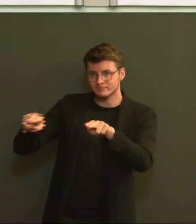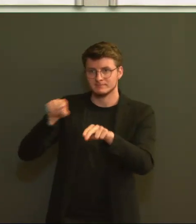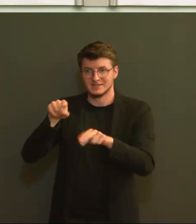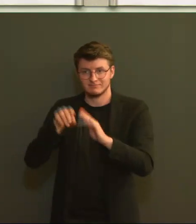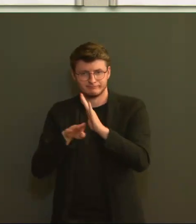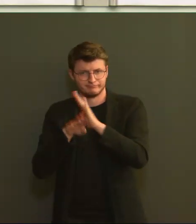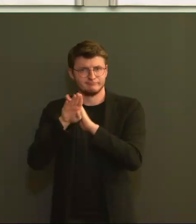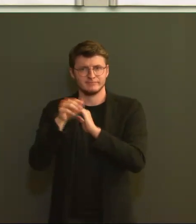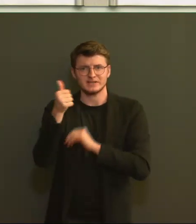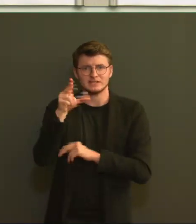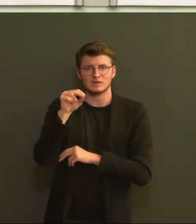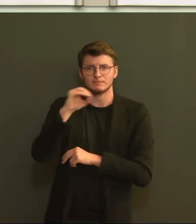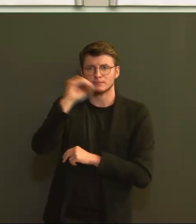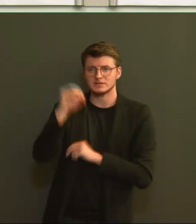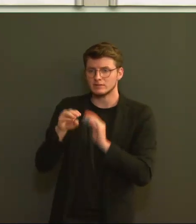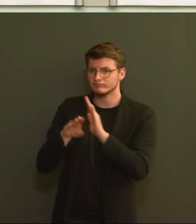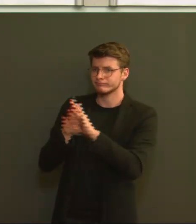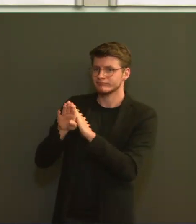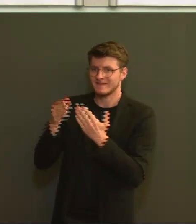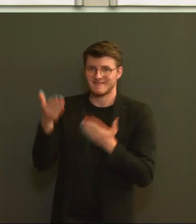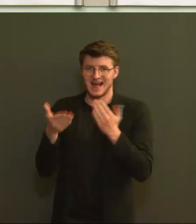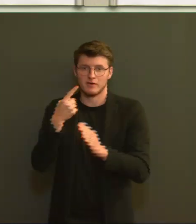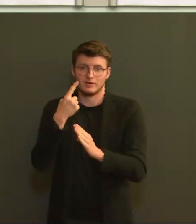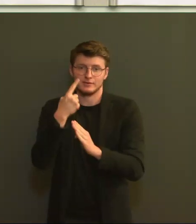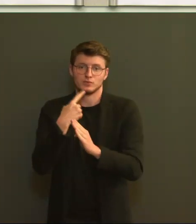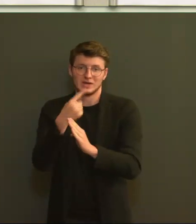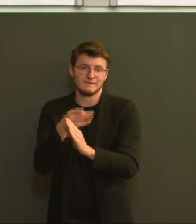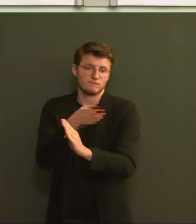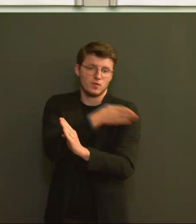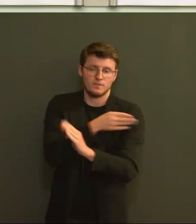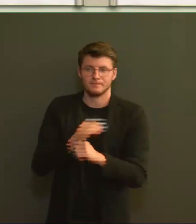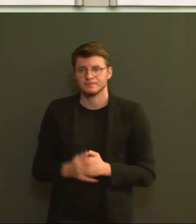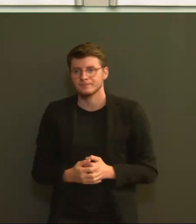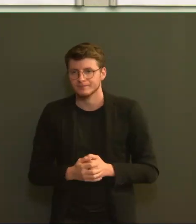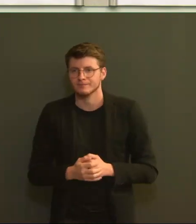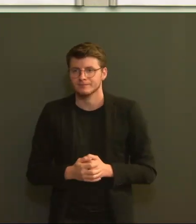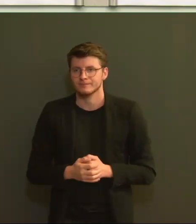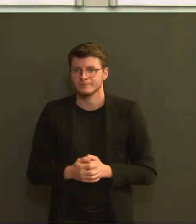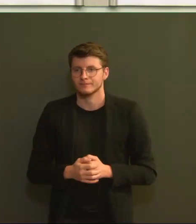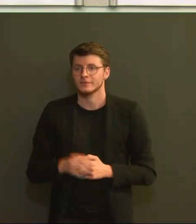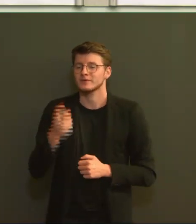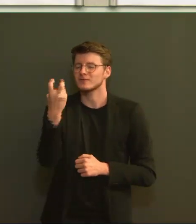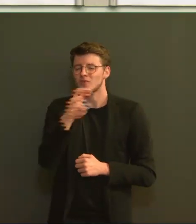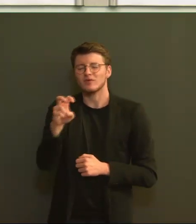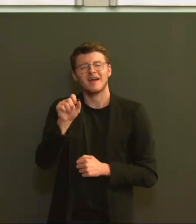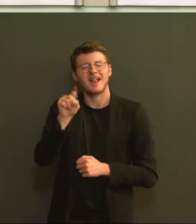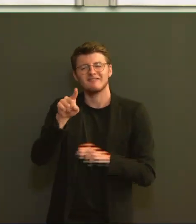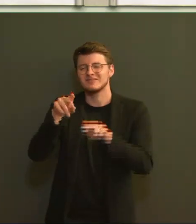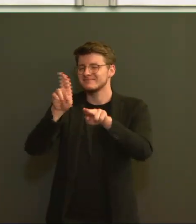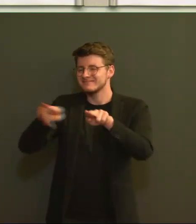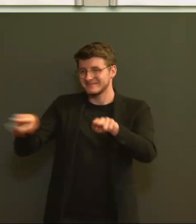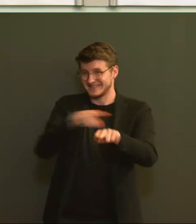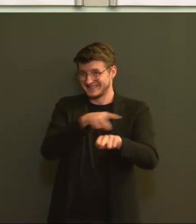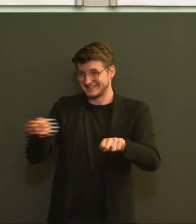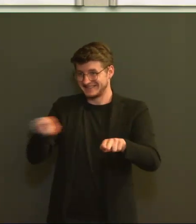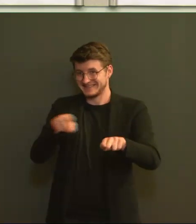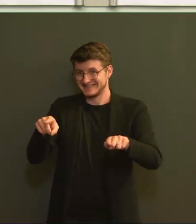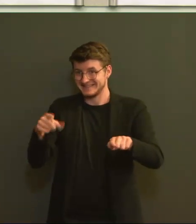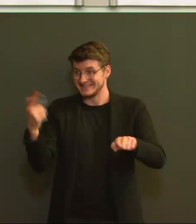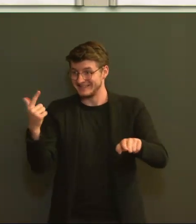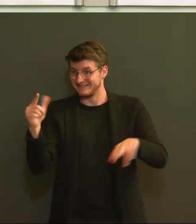26% tegenover vorige week. Van die 211 patiënten liggen er 47